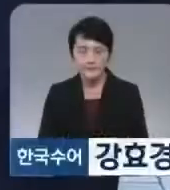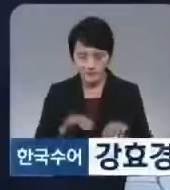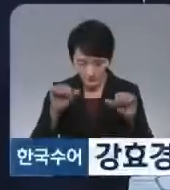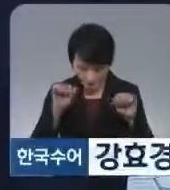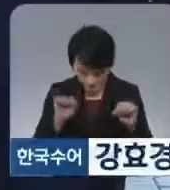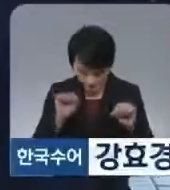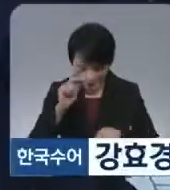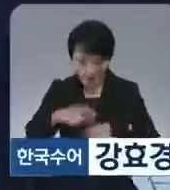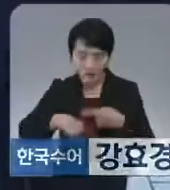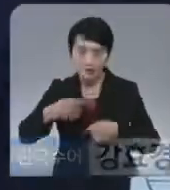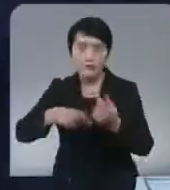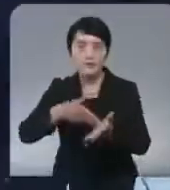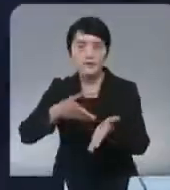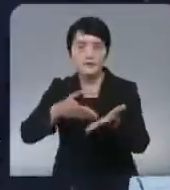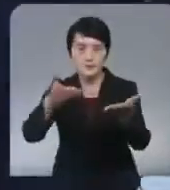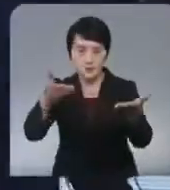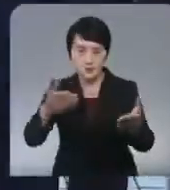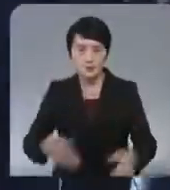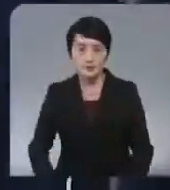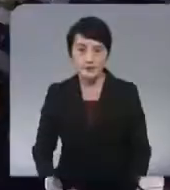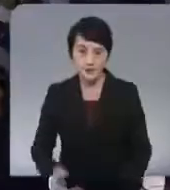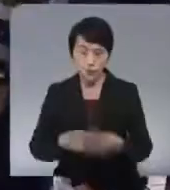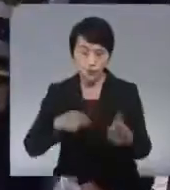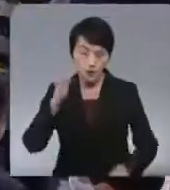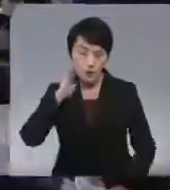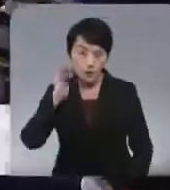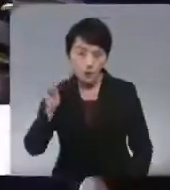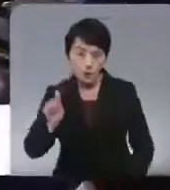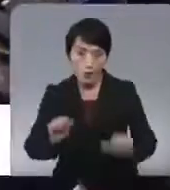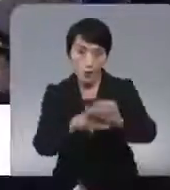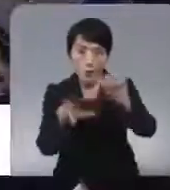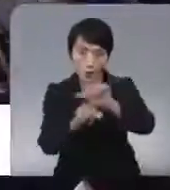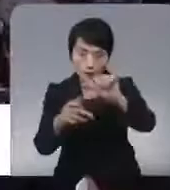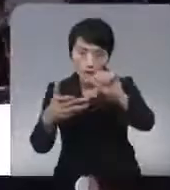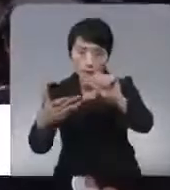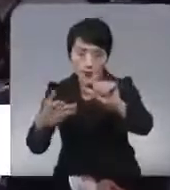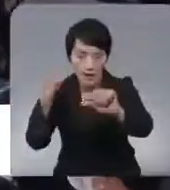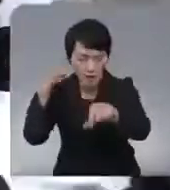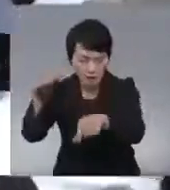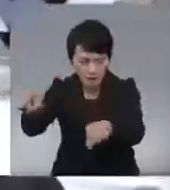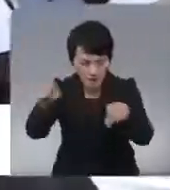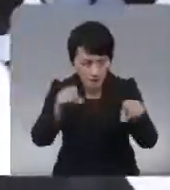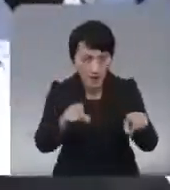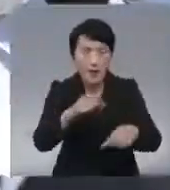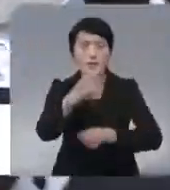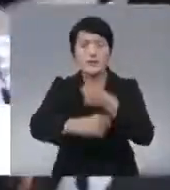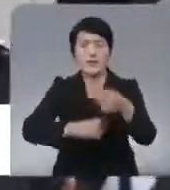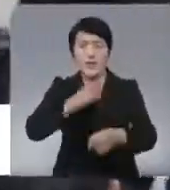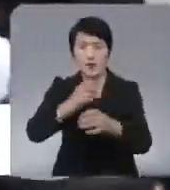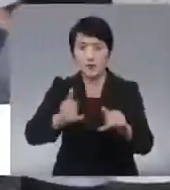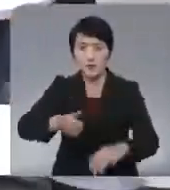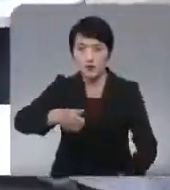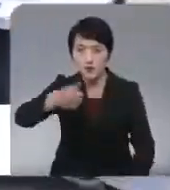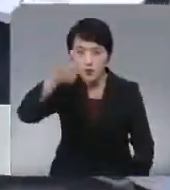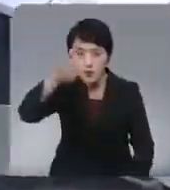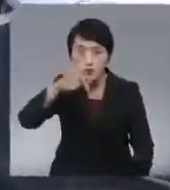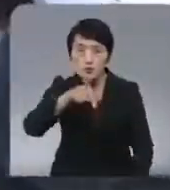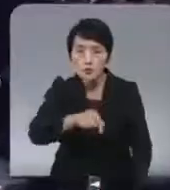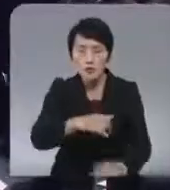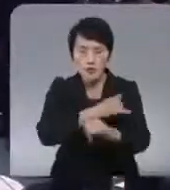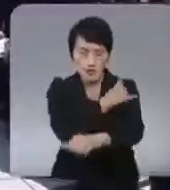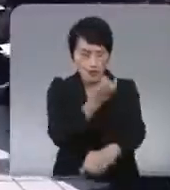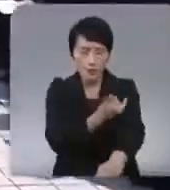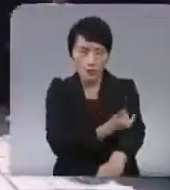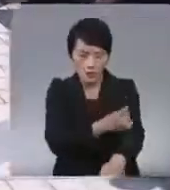ユンソンルール大統領が18日国立518民主墓地で開かれた第42回